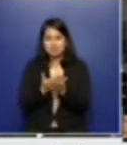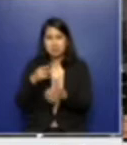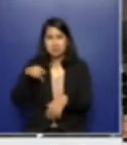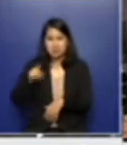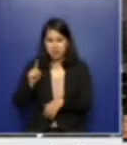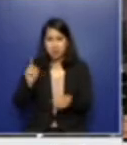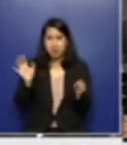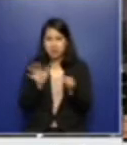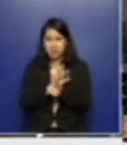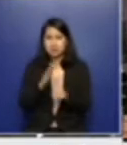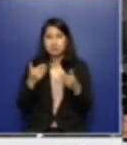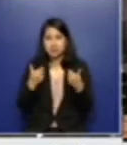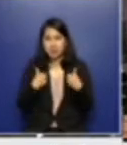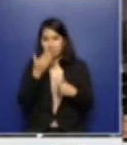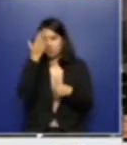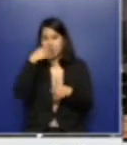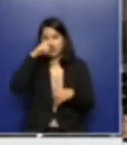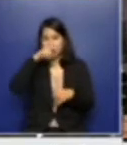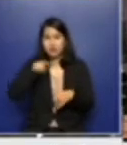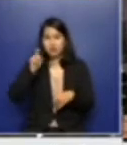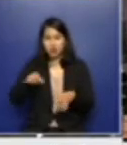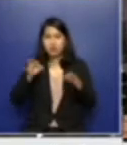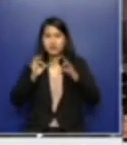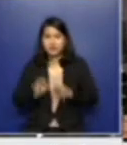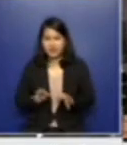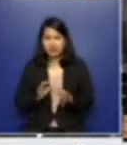เสี่ยงที่ประเทศต้องแลก